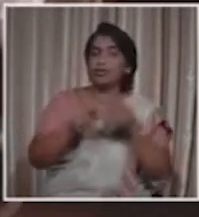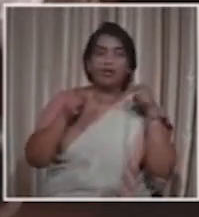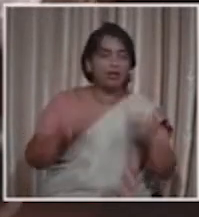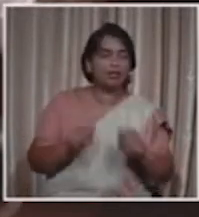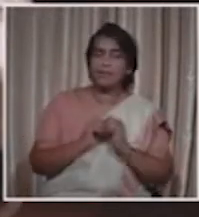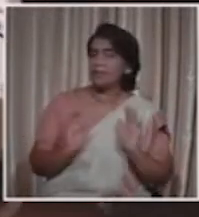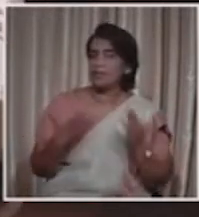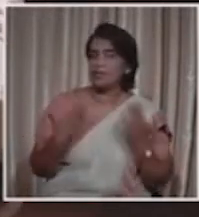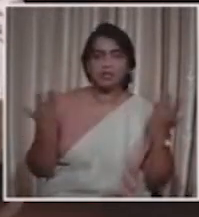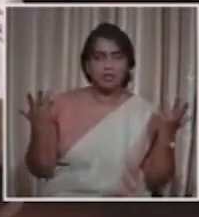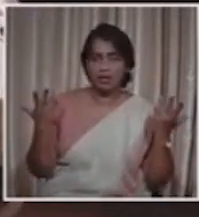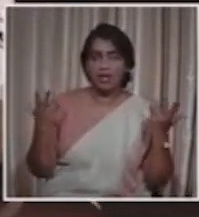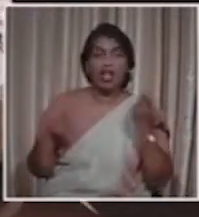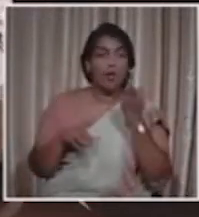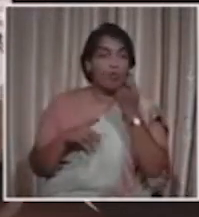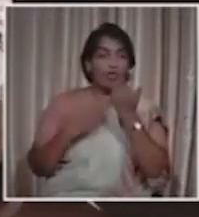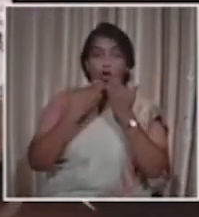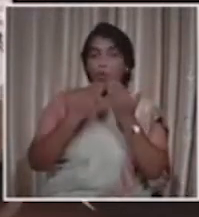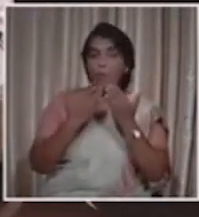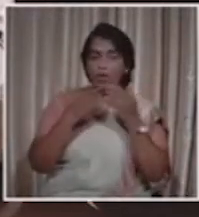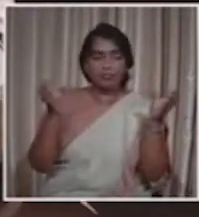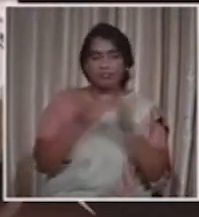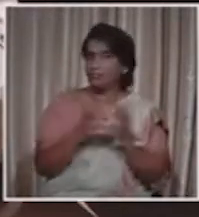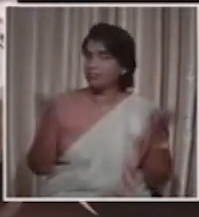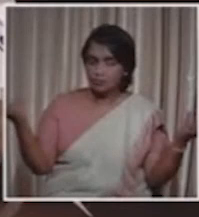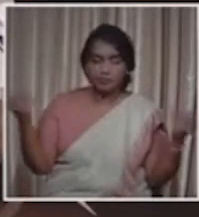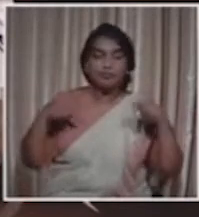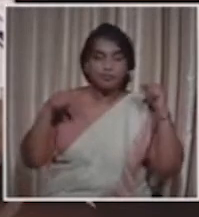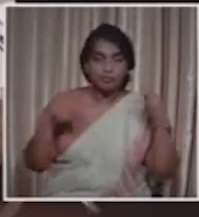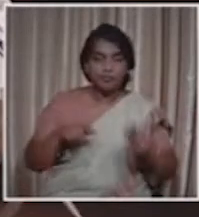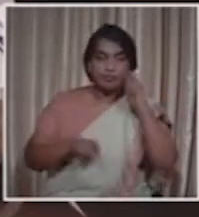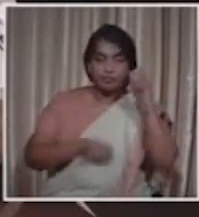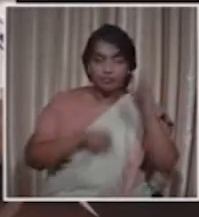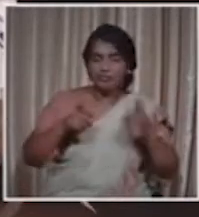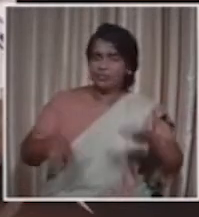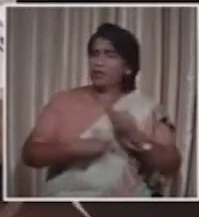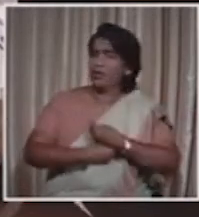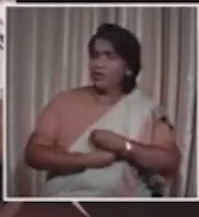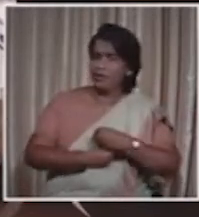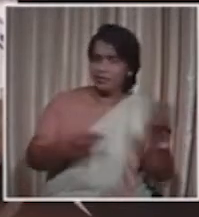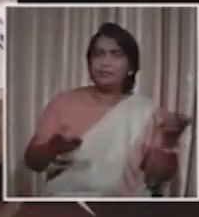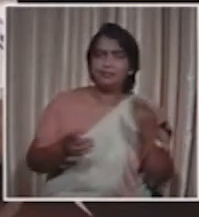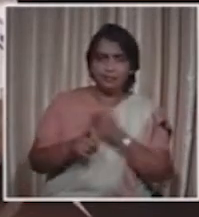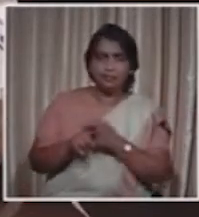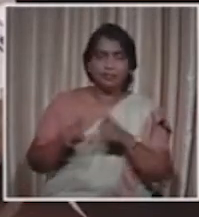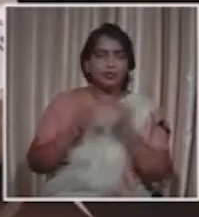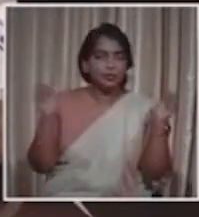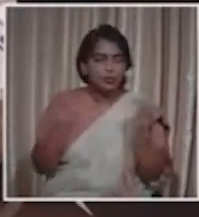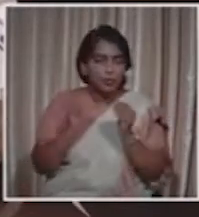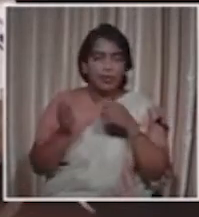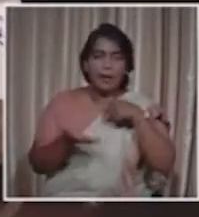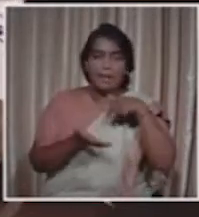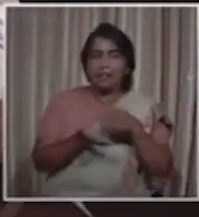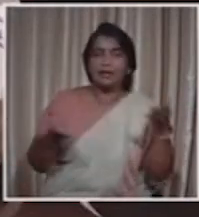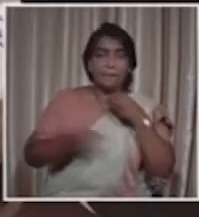නැහැ. ෆිනෑන්ෂල් ඇඩ්වයිසර්ස්ලා පත් කරගෙන නැහැ. අද මිනිස්සු නැත්තනම නැතිවලා කුඩා හා මධ්‍ය පරිමාණයේ